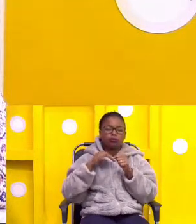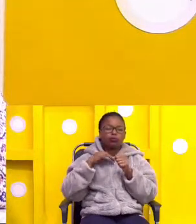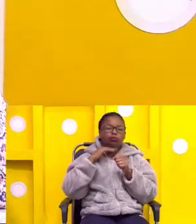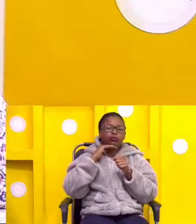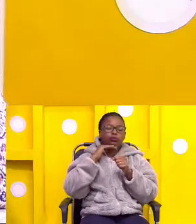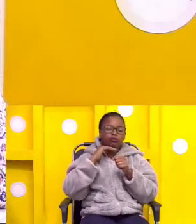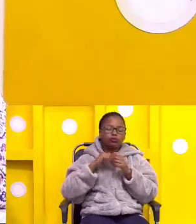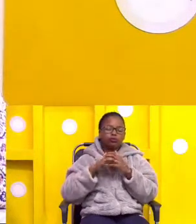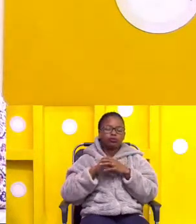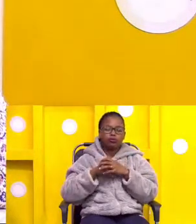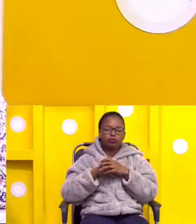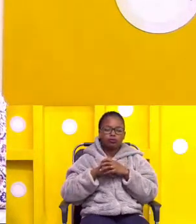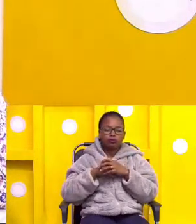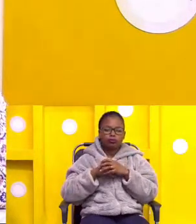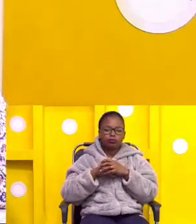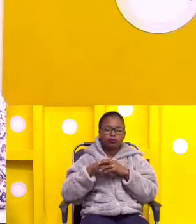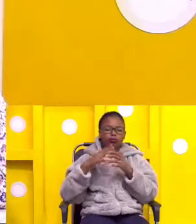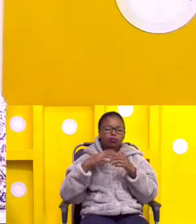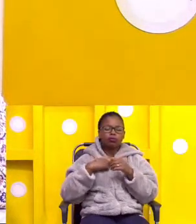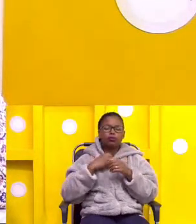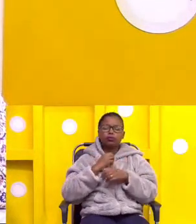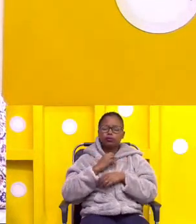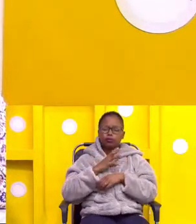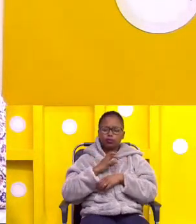Agĩtũma ningĩ ndĩtigĩre Ngai mũno.